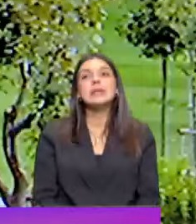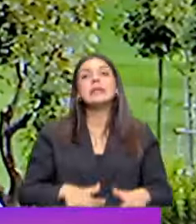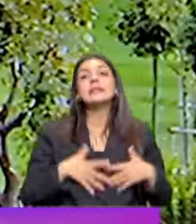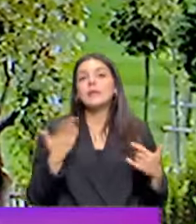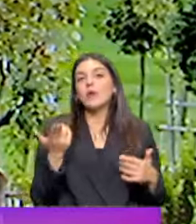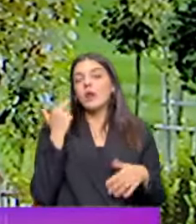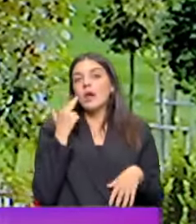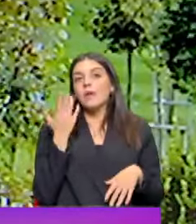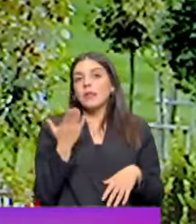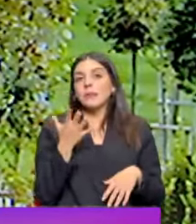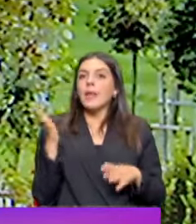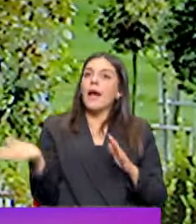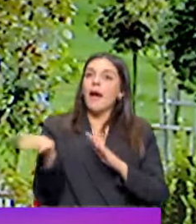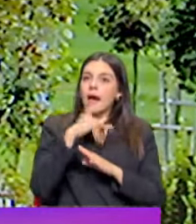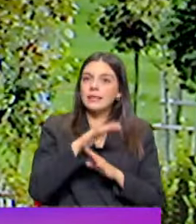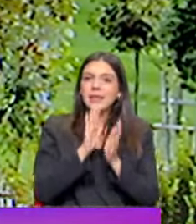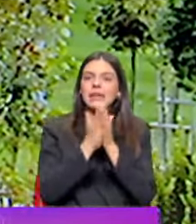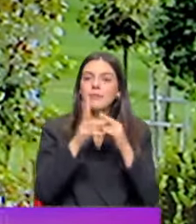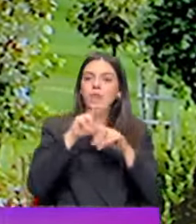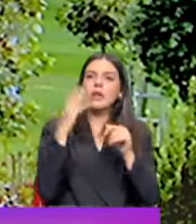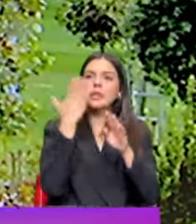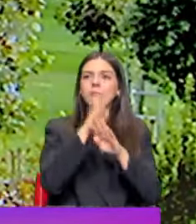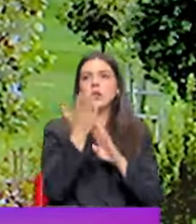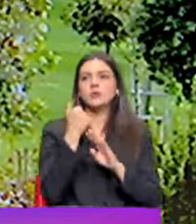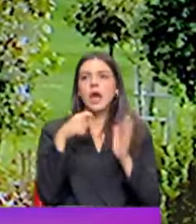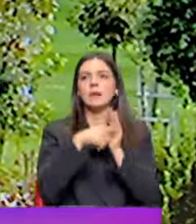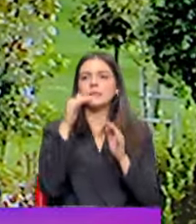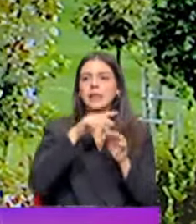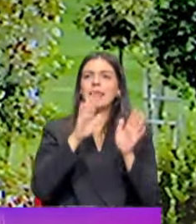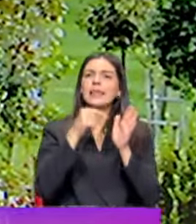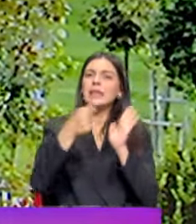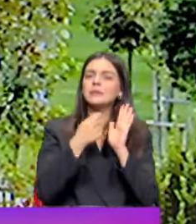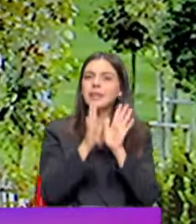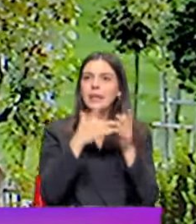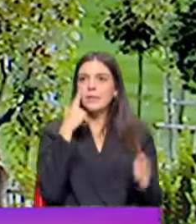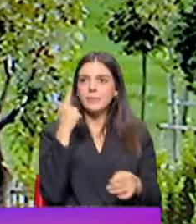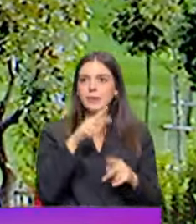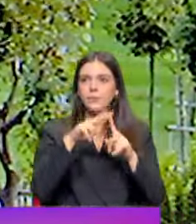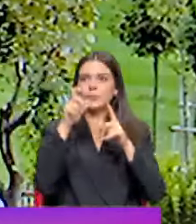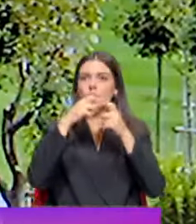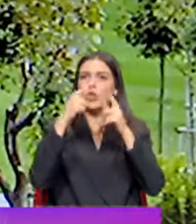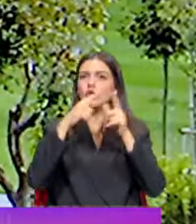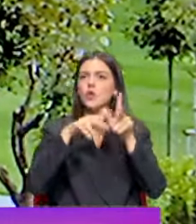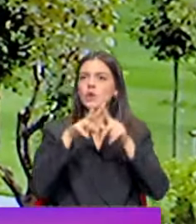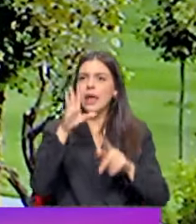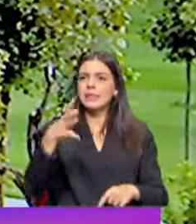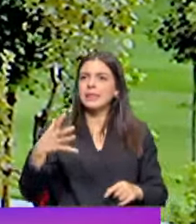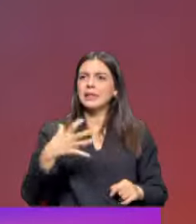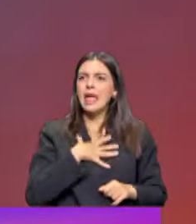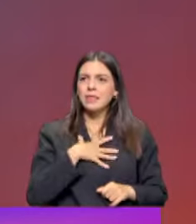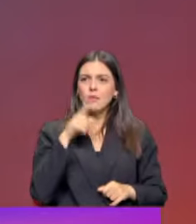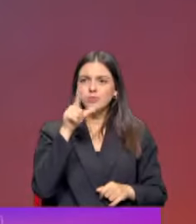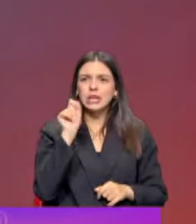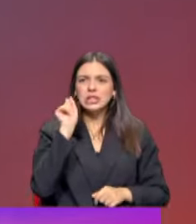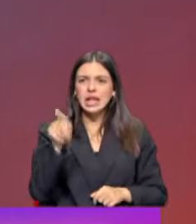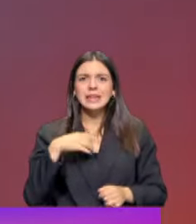İstemiyorlar efendim. Hadi gelin kitap fuarına gitmeden önce adımıza gelen imzalı kitaplara bakalım. Nurten Sezgin, kendimi bu